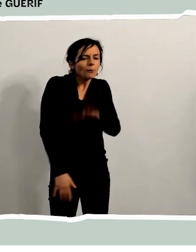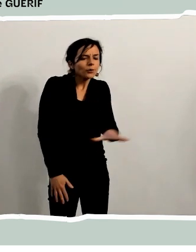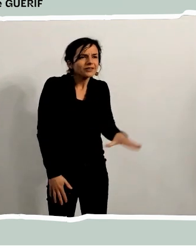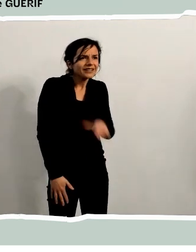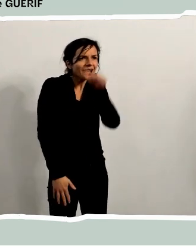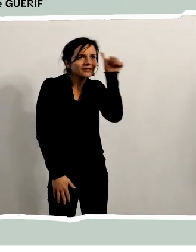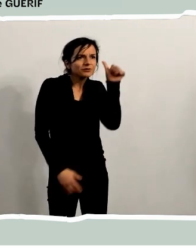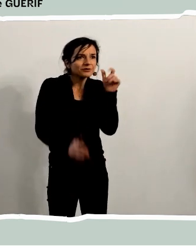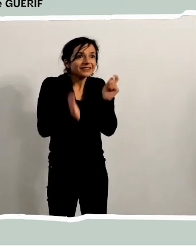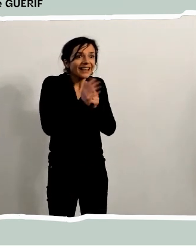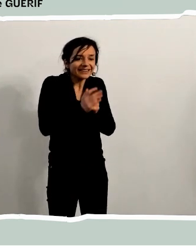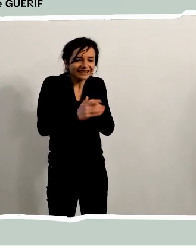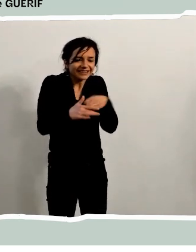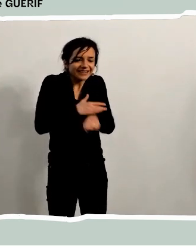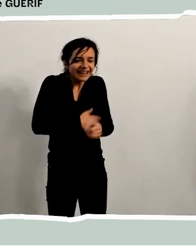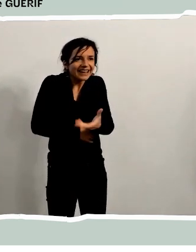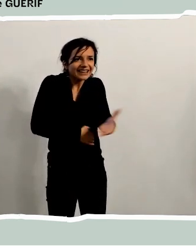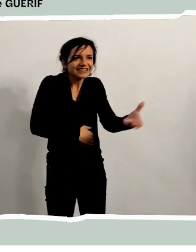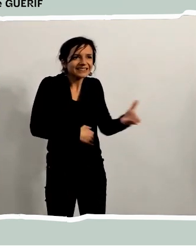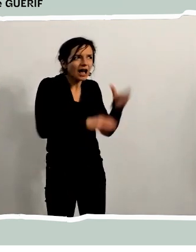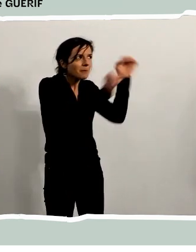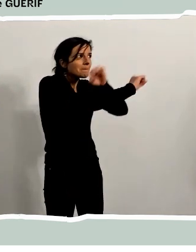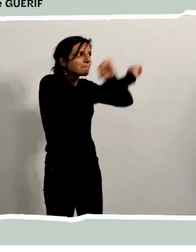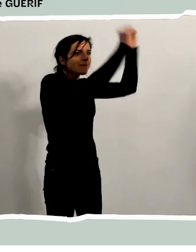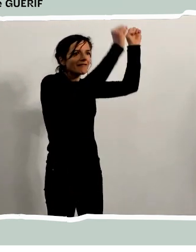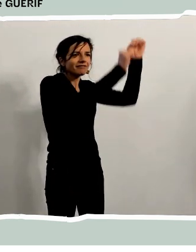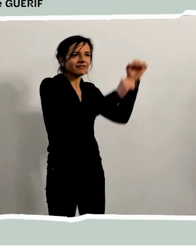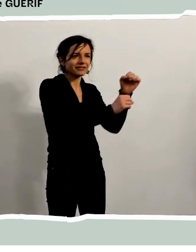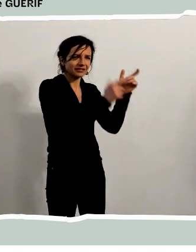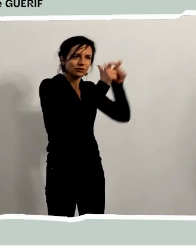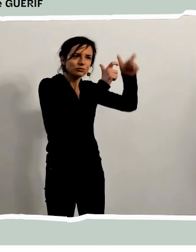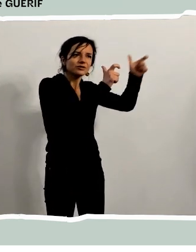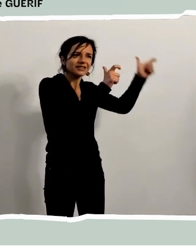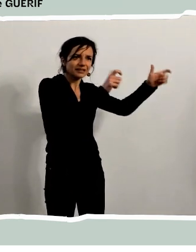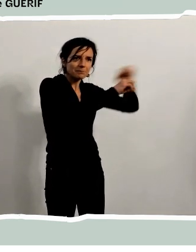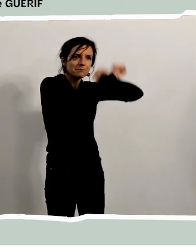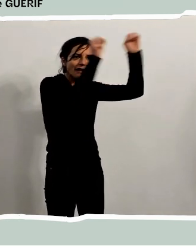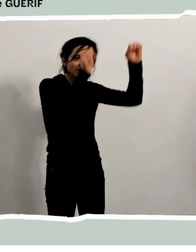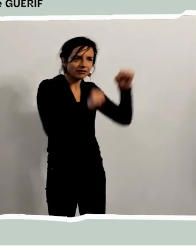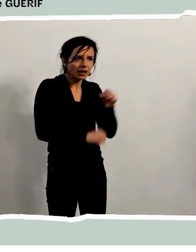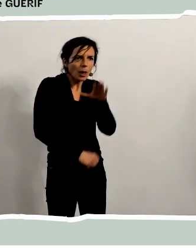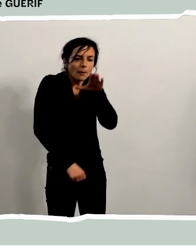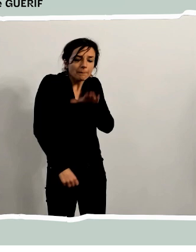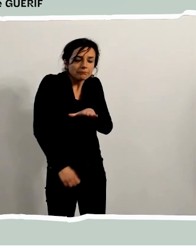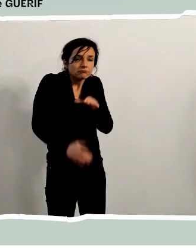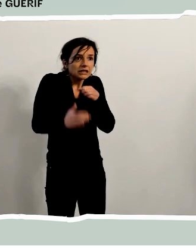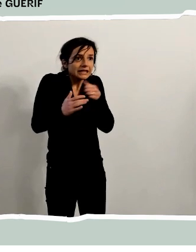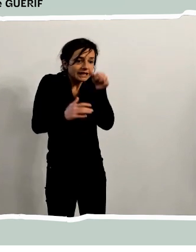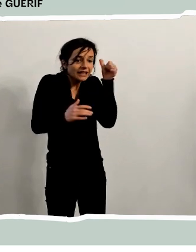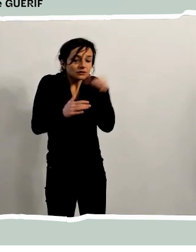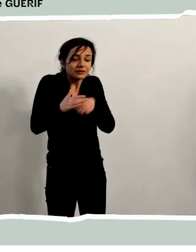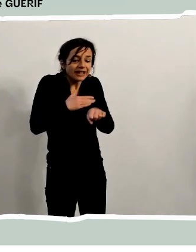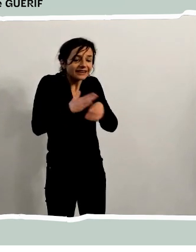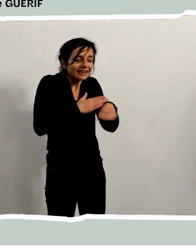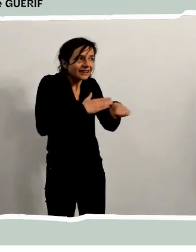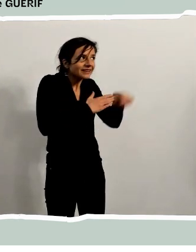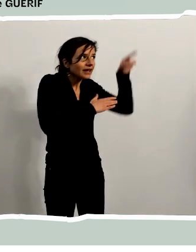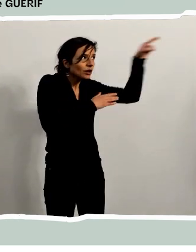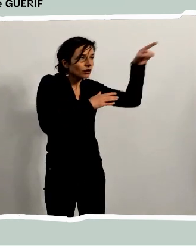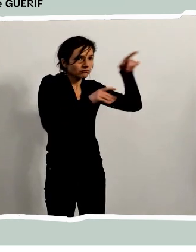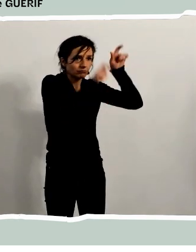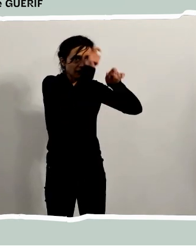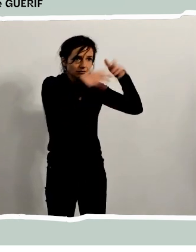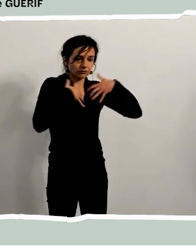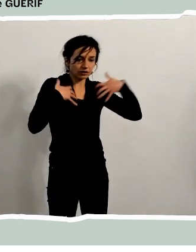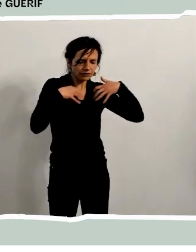qui étaient nés à cette période dans cette région de Seveso. Et en fait, ils avaient donc fait